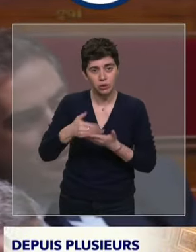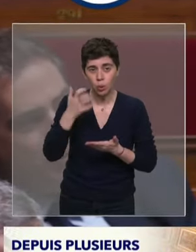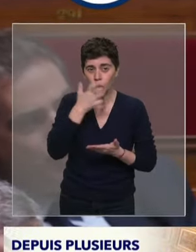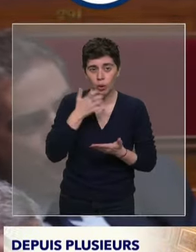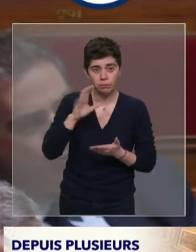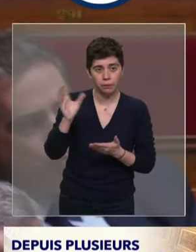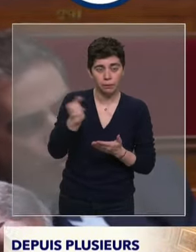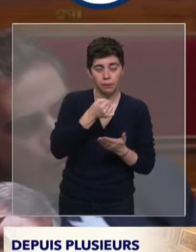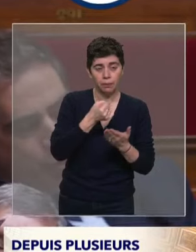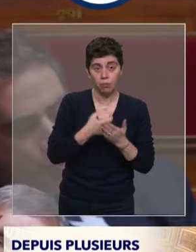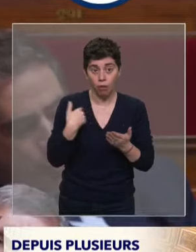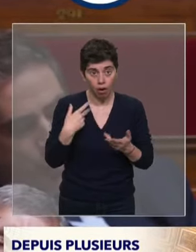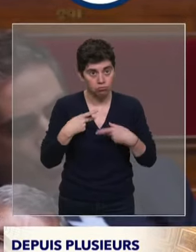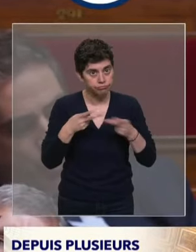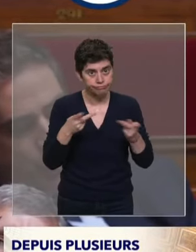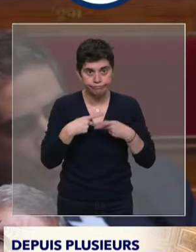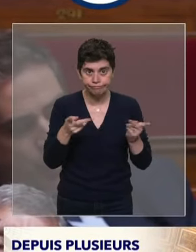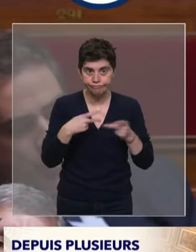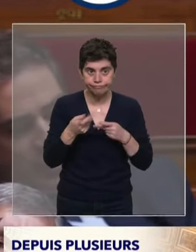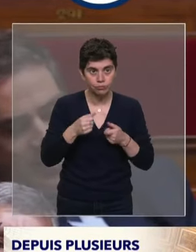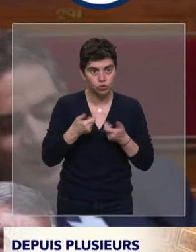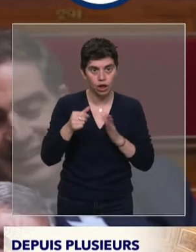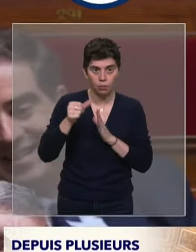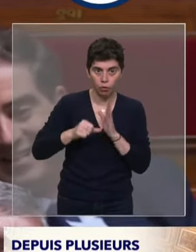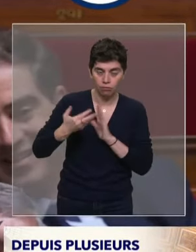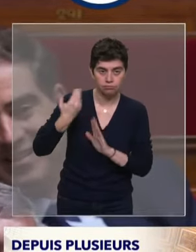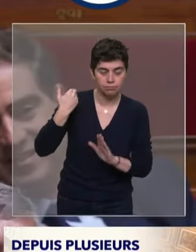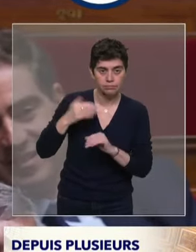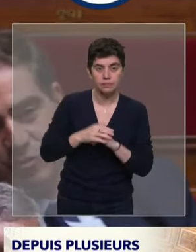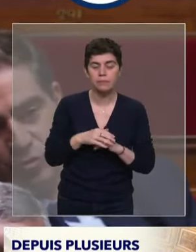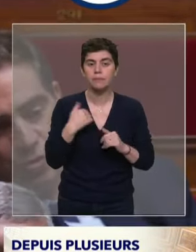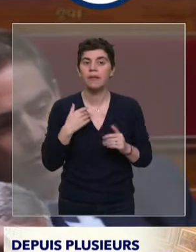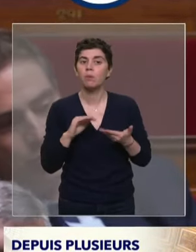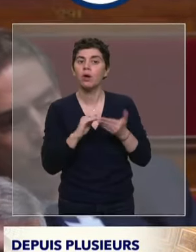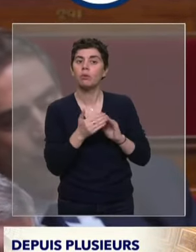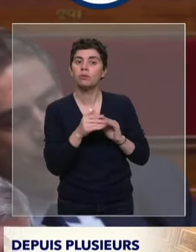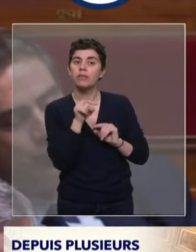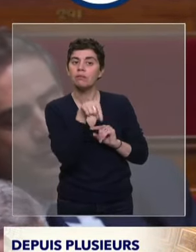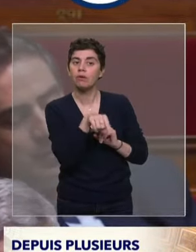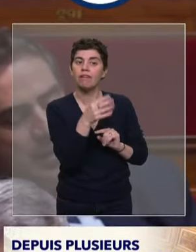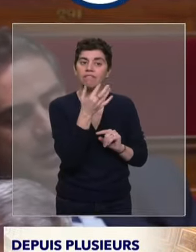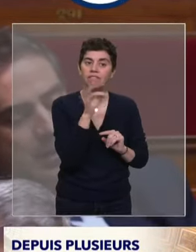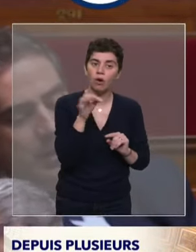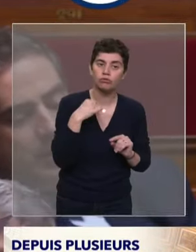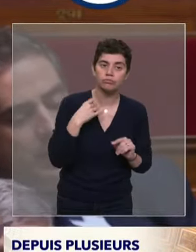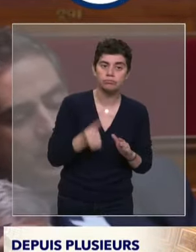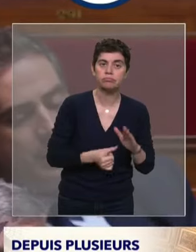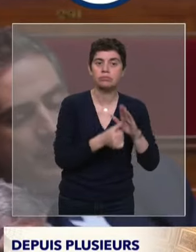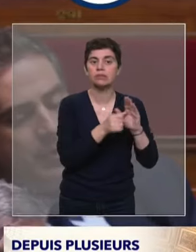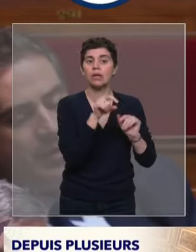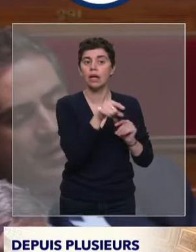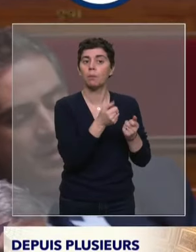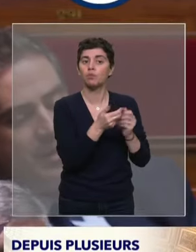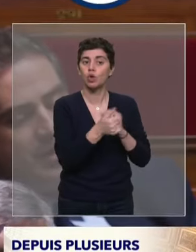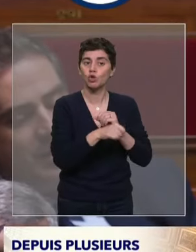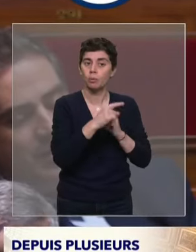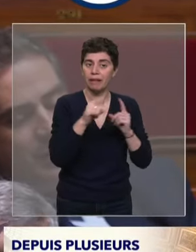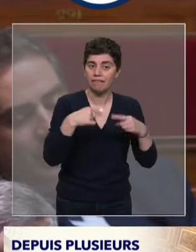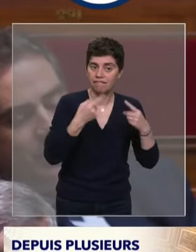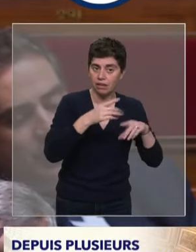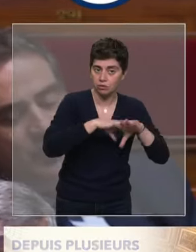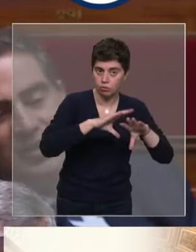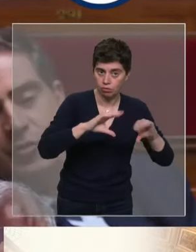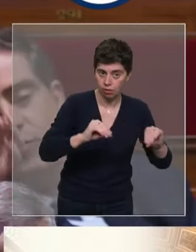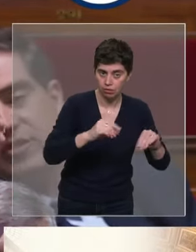de longs mois. En tant que députée de la communauté française, j'étais à Port-au-Prince il y a quelques semaines, aux côtés des Françaises et des Français